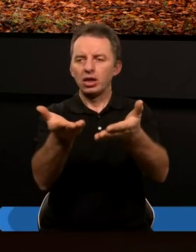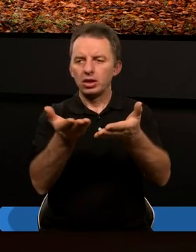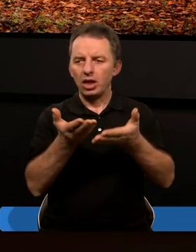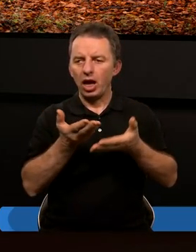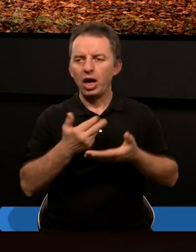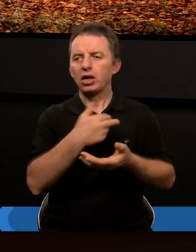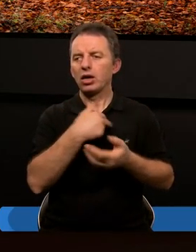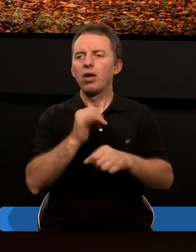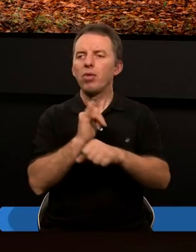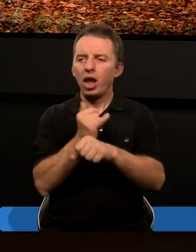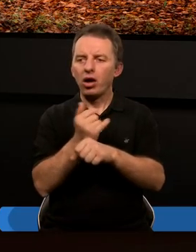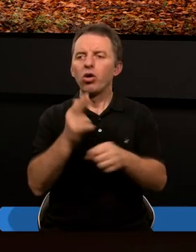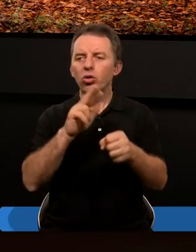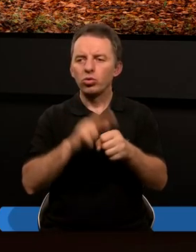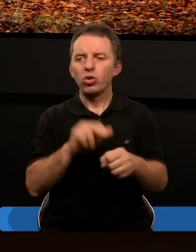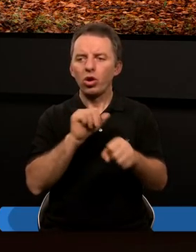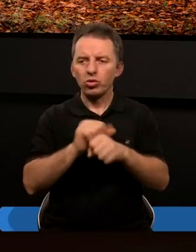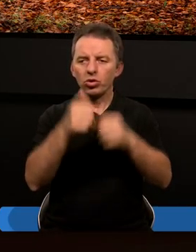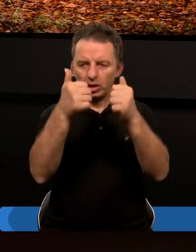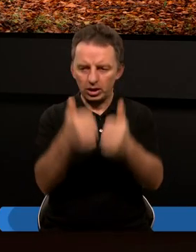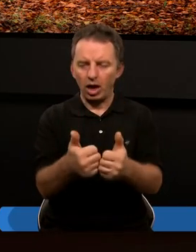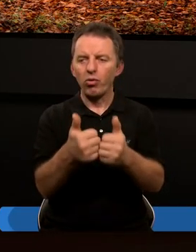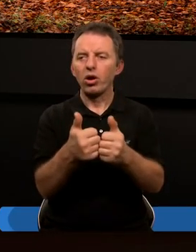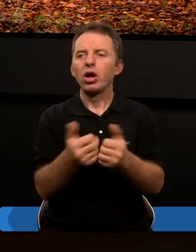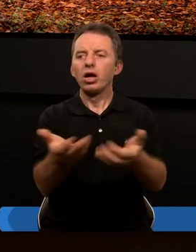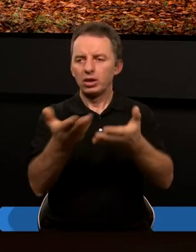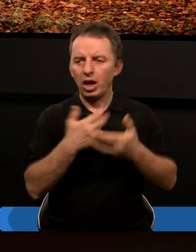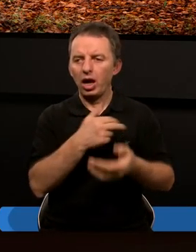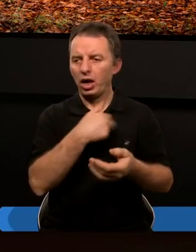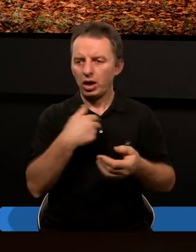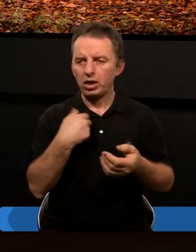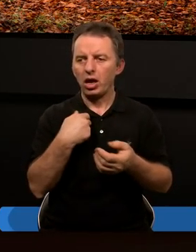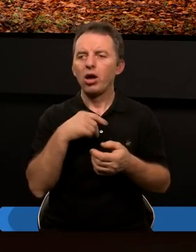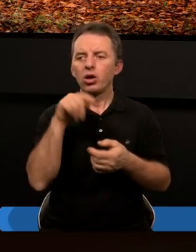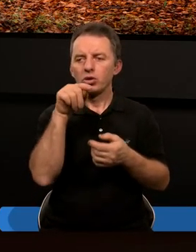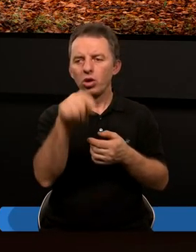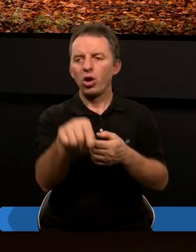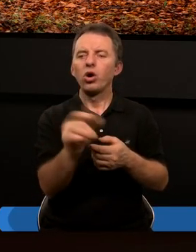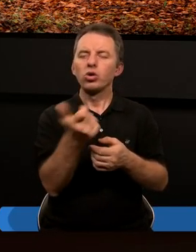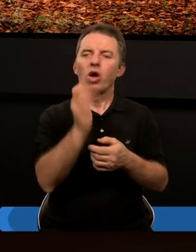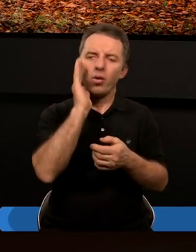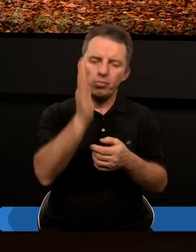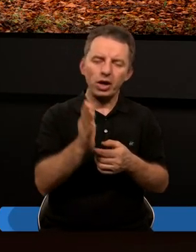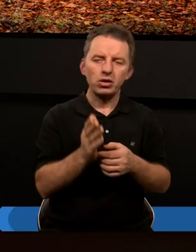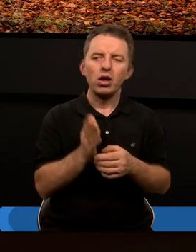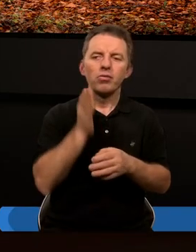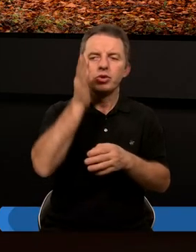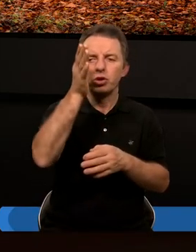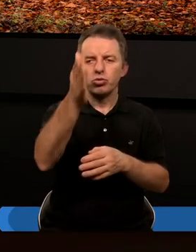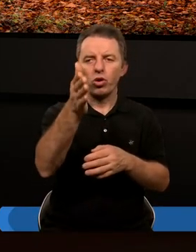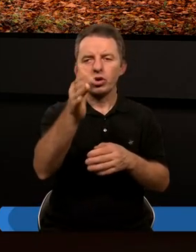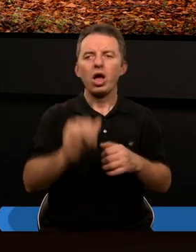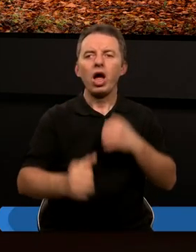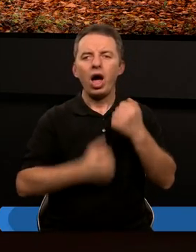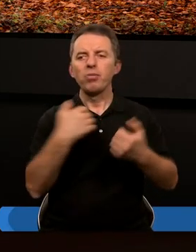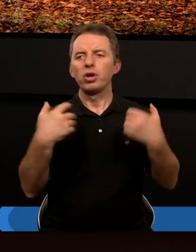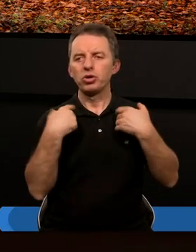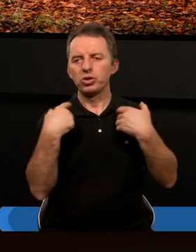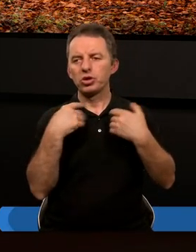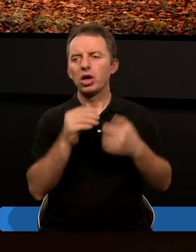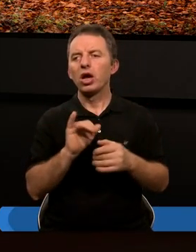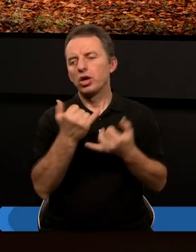nam lekarstwo na to, co już się stało, ale też i dać nam panaceum na to, co będzie w przeszłości, aby nasze